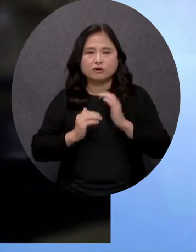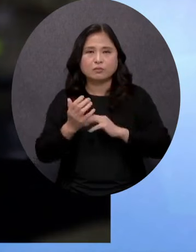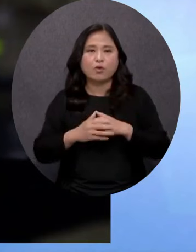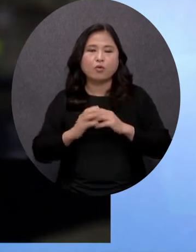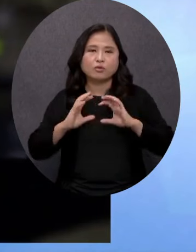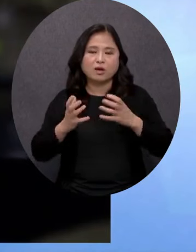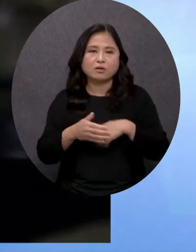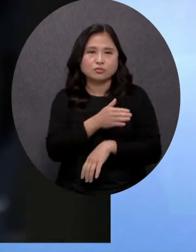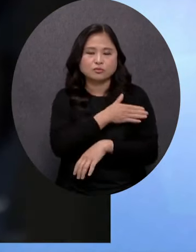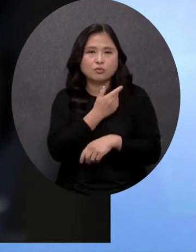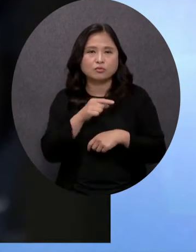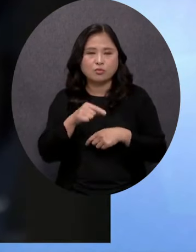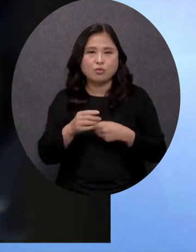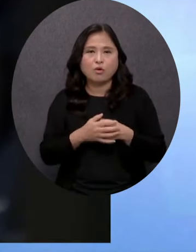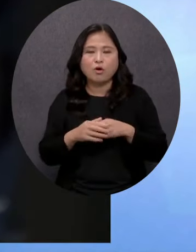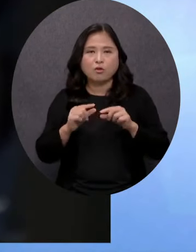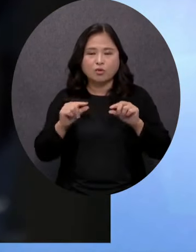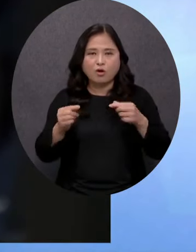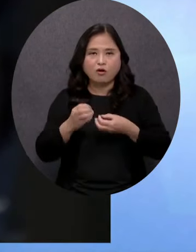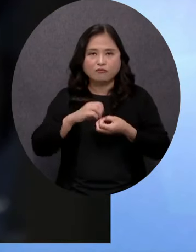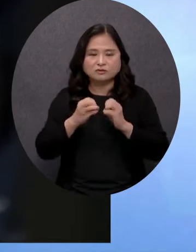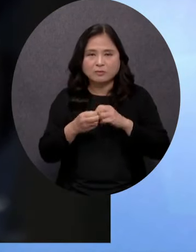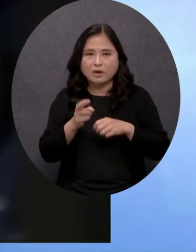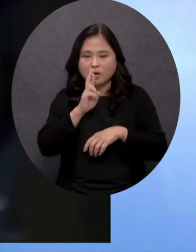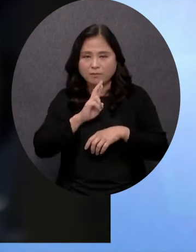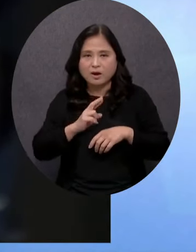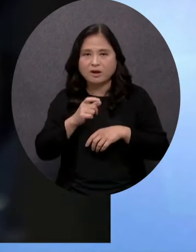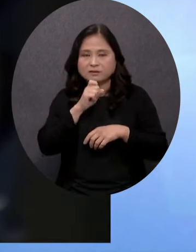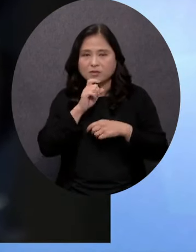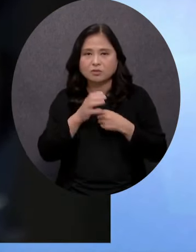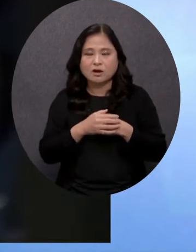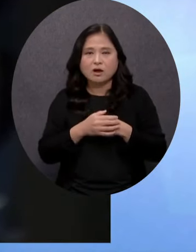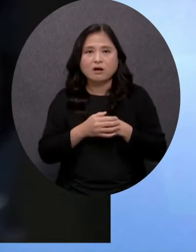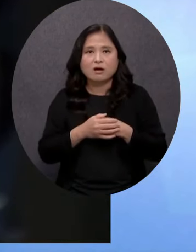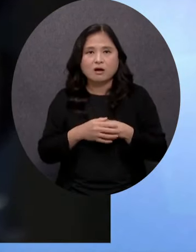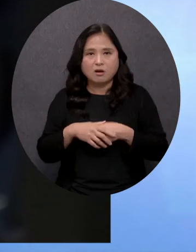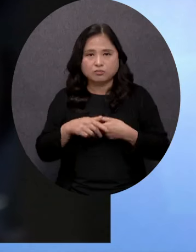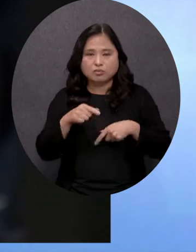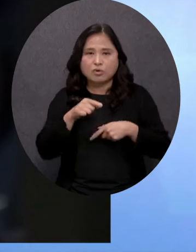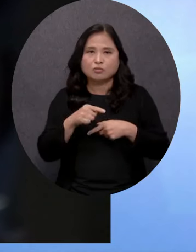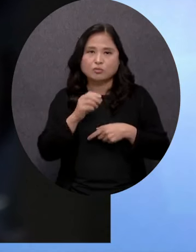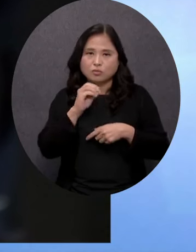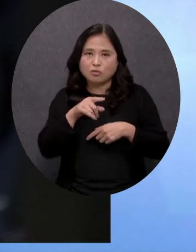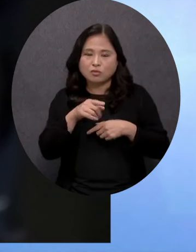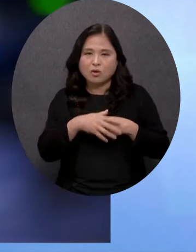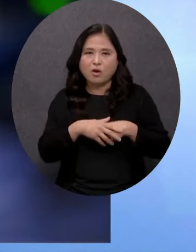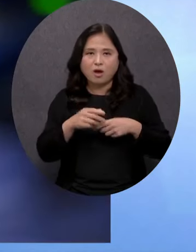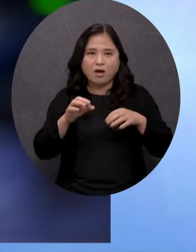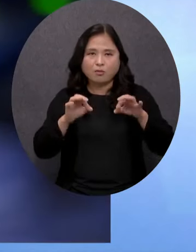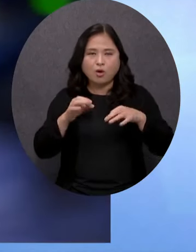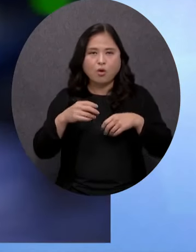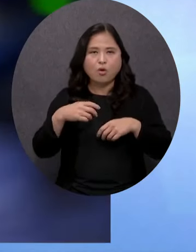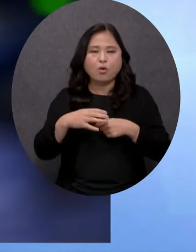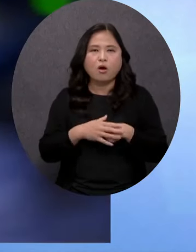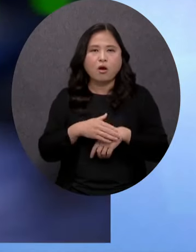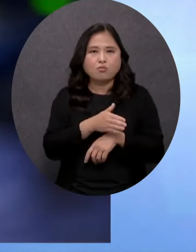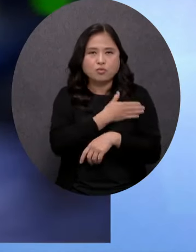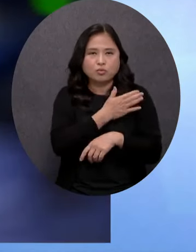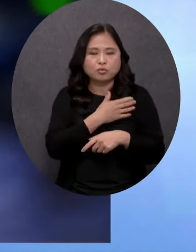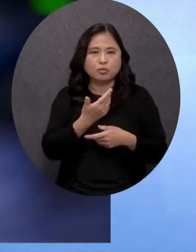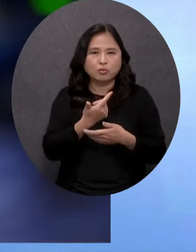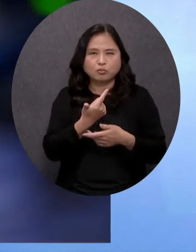話嗰個帳戶一向採用複雜嘅密碼。公署指消委會當時考慮到員工唔想就多重認證功